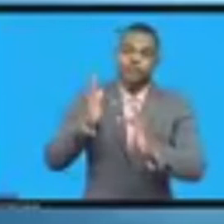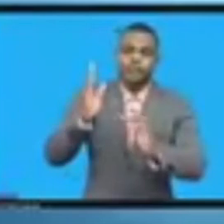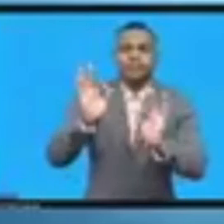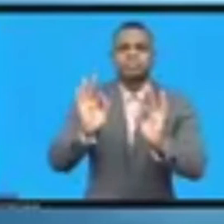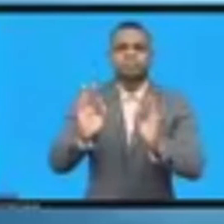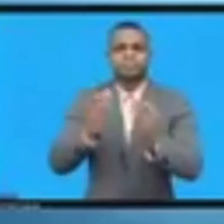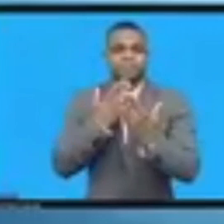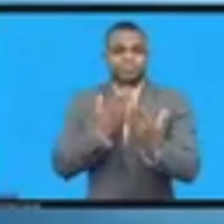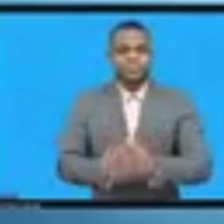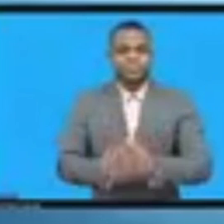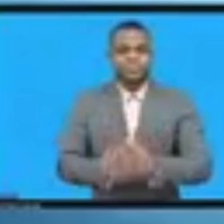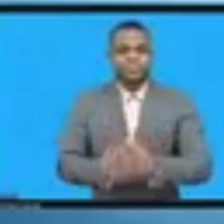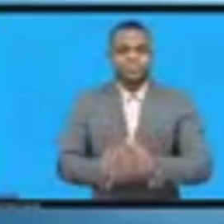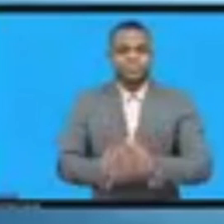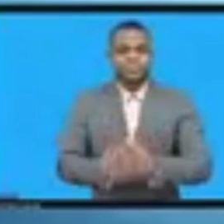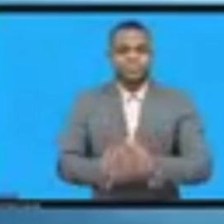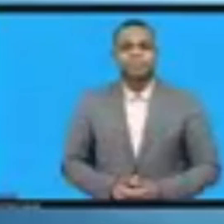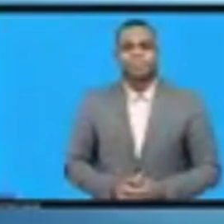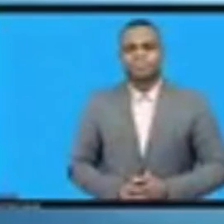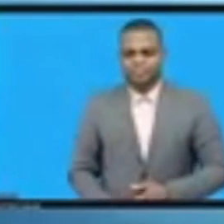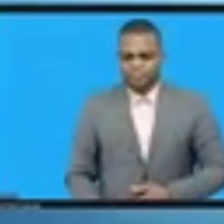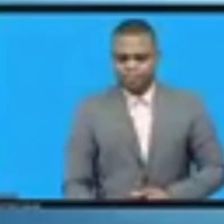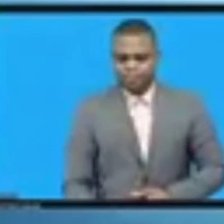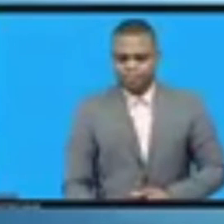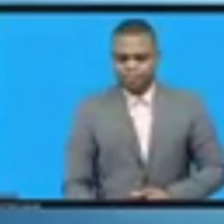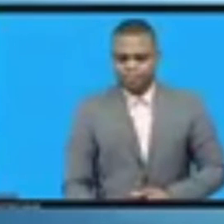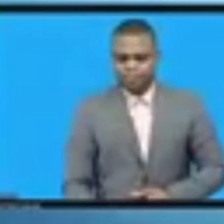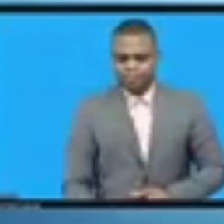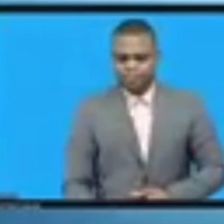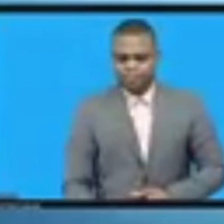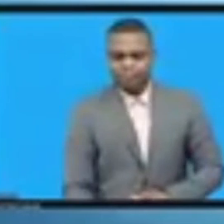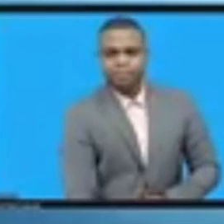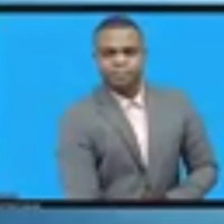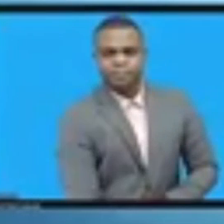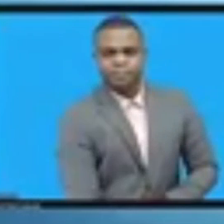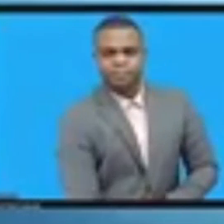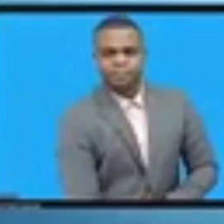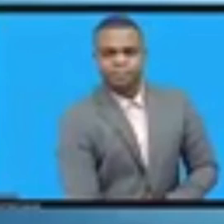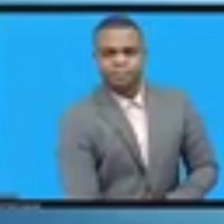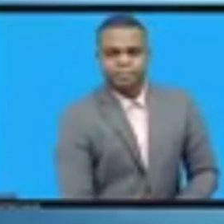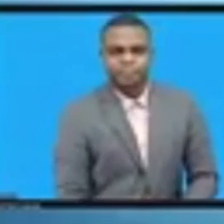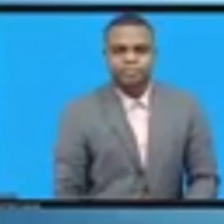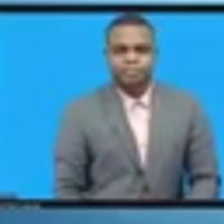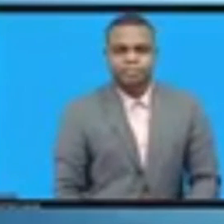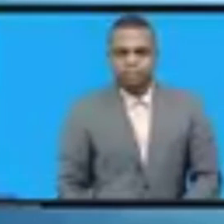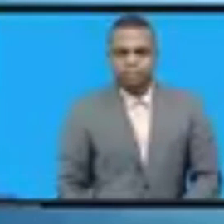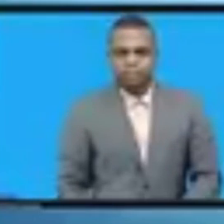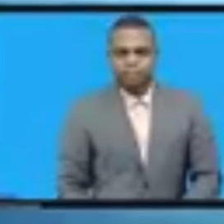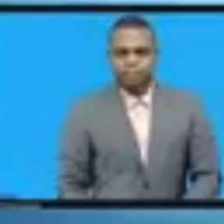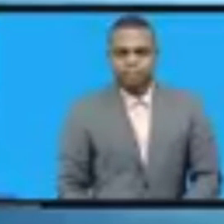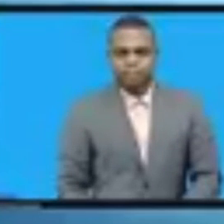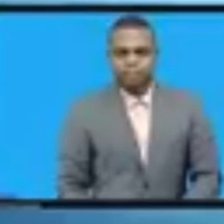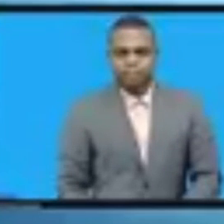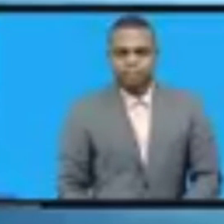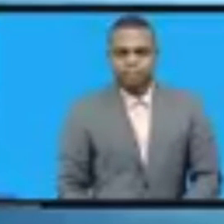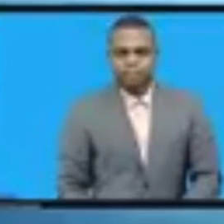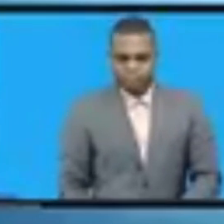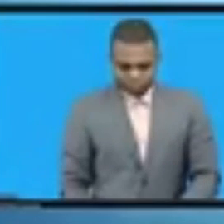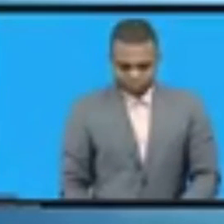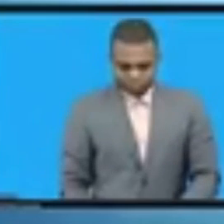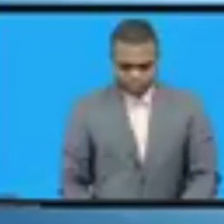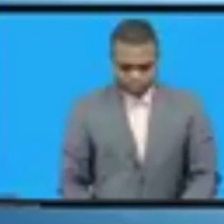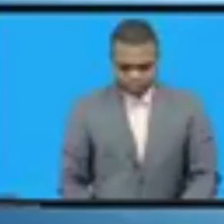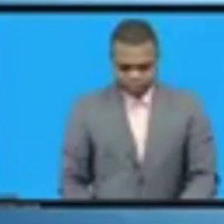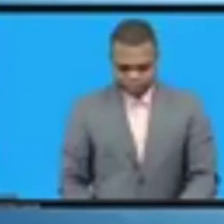军华先生，他是联合国负责经济和社会事务